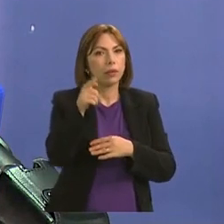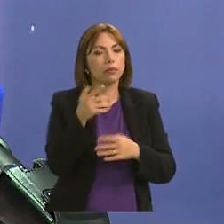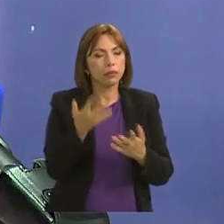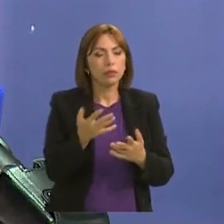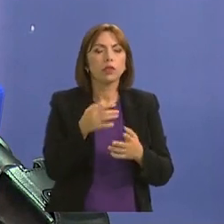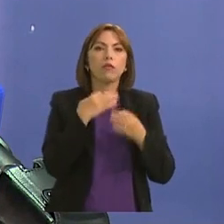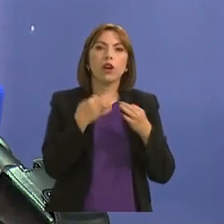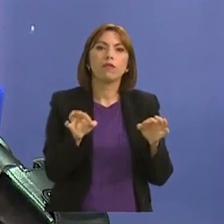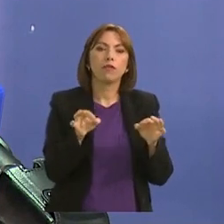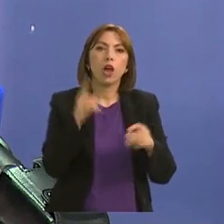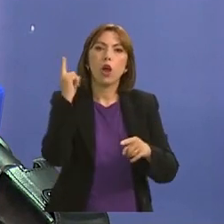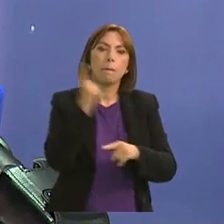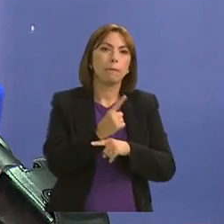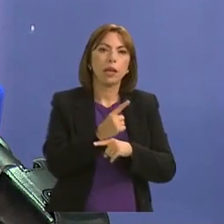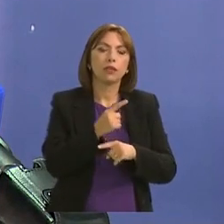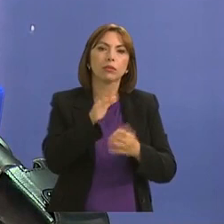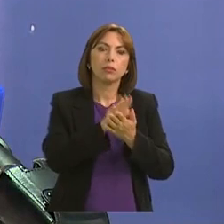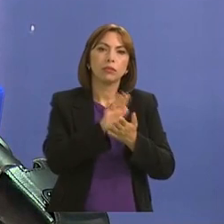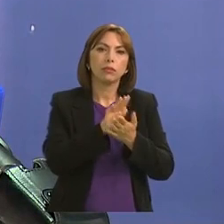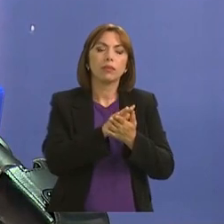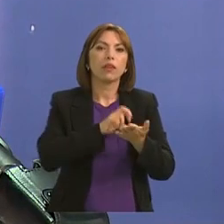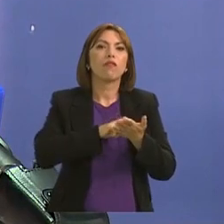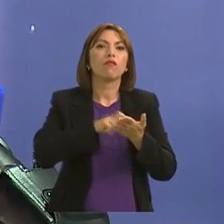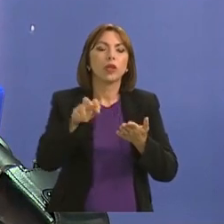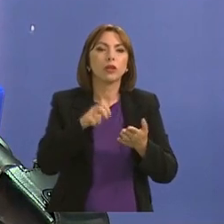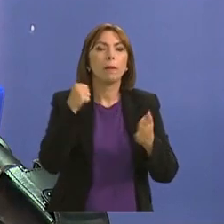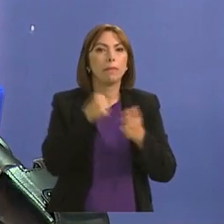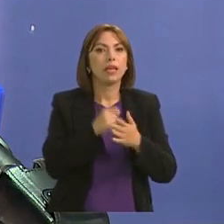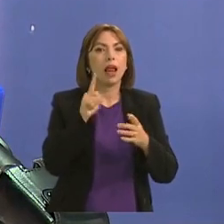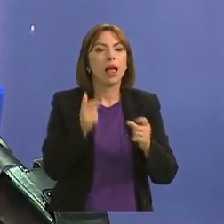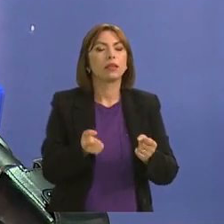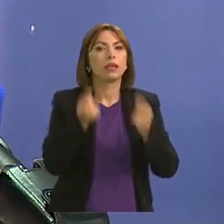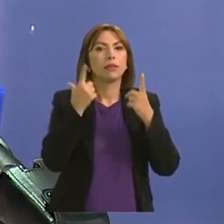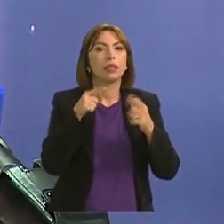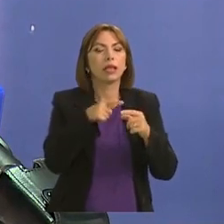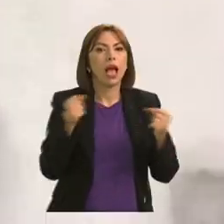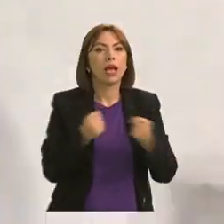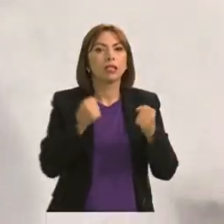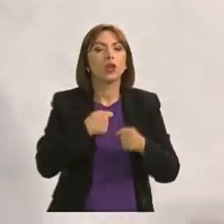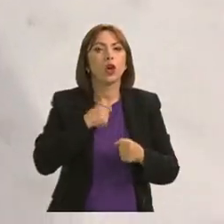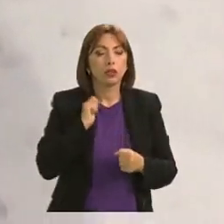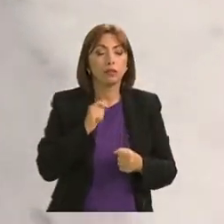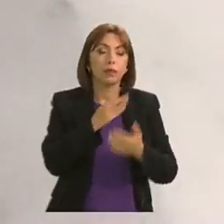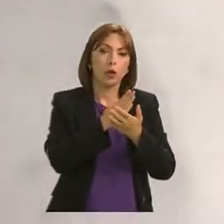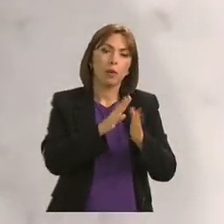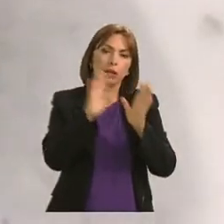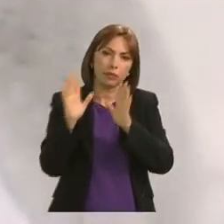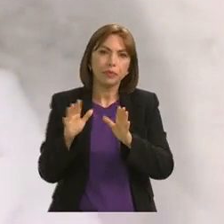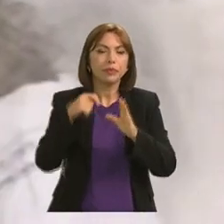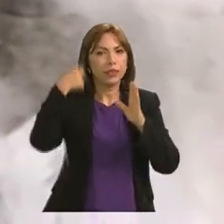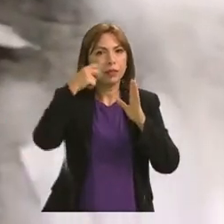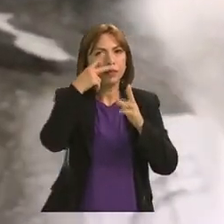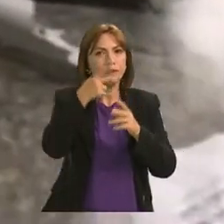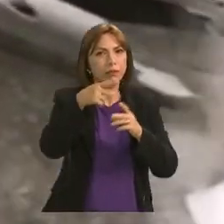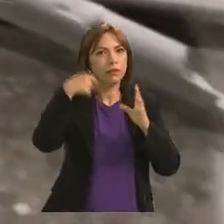vor fi obligatoriu păstrate în funcțiune până la terminarea acțiunii de control. Pe de o parte, imaginile captate de